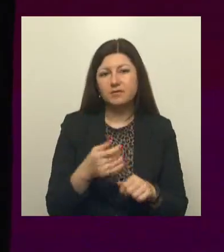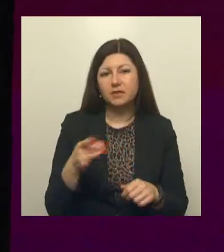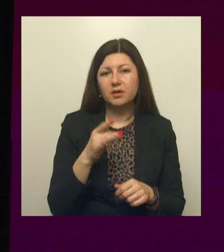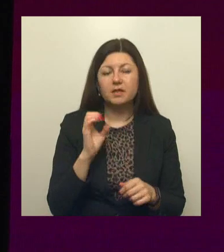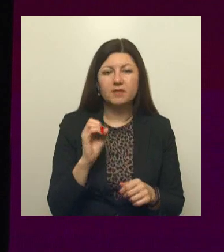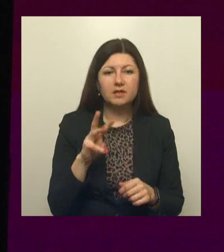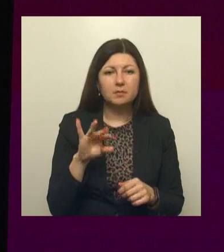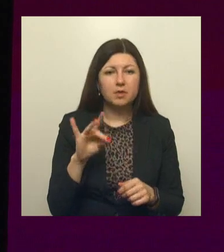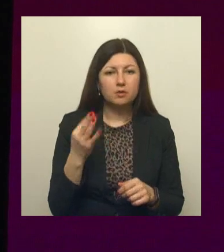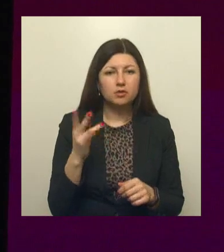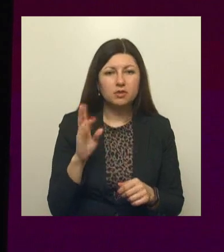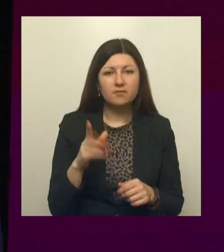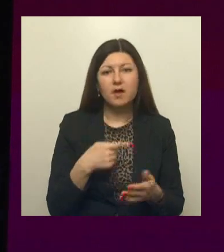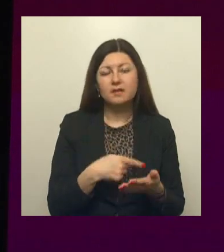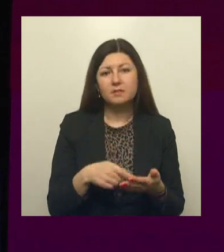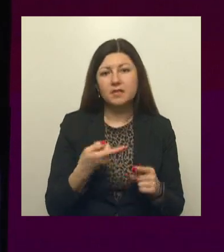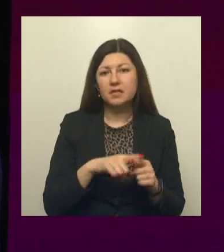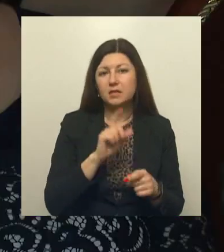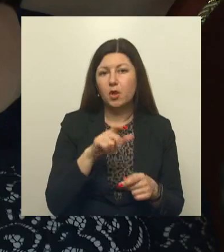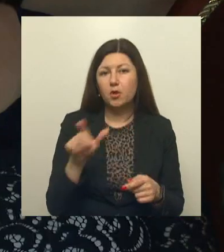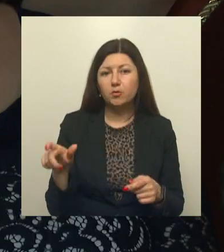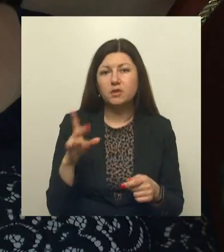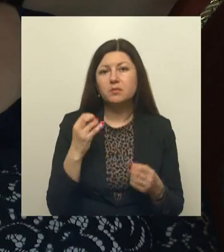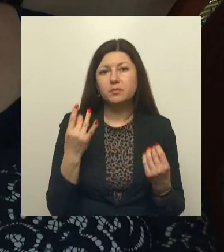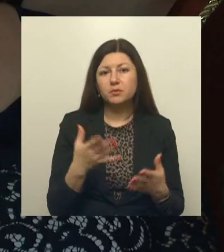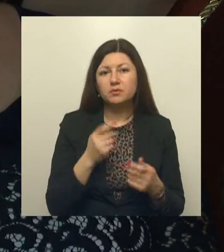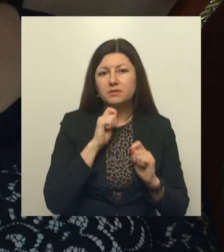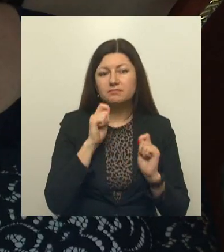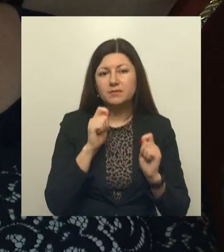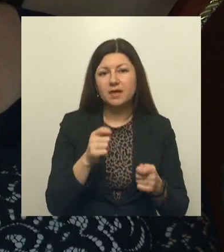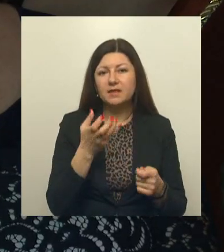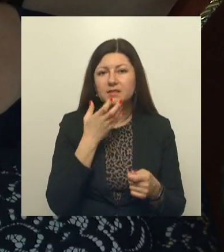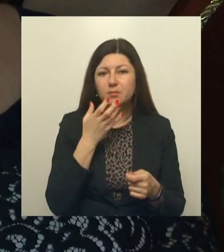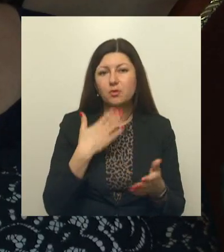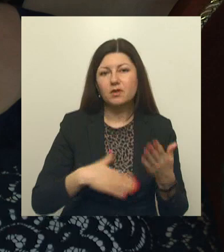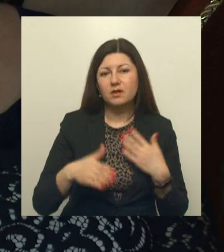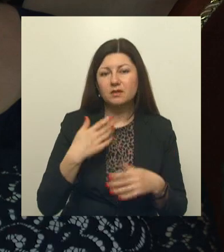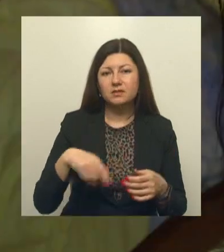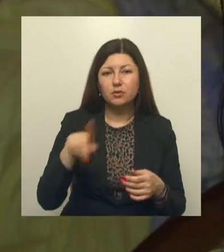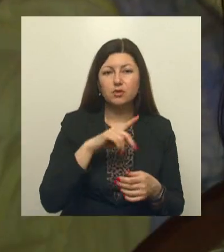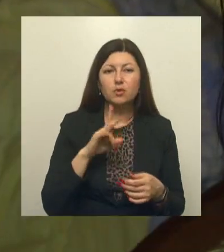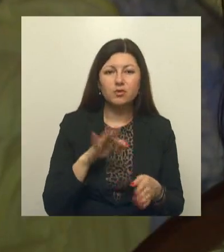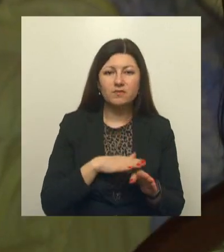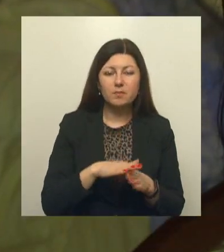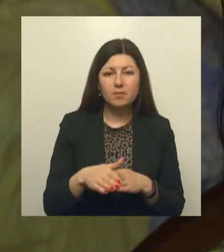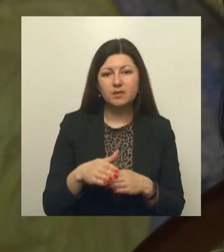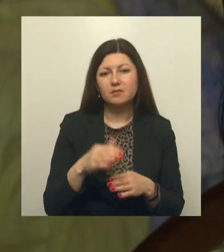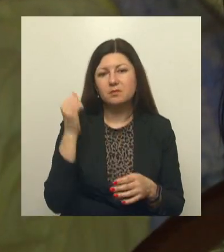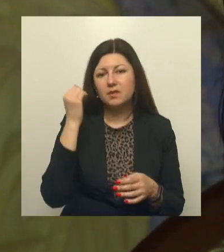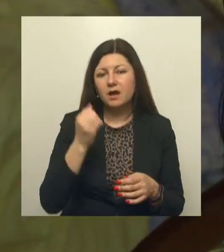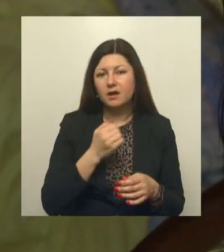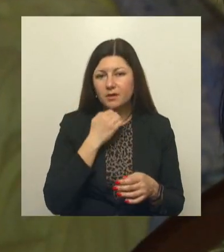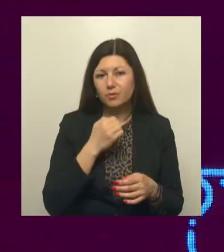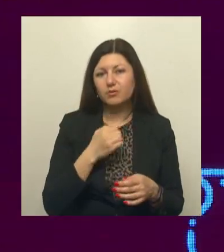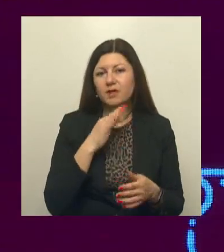Евгений Мирошников. Он отметил, эти люди не просто дарят тепло и радость окружающим, но и выполняют благородную, ответственную